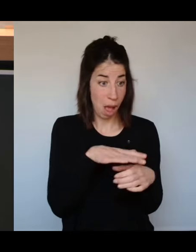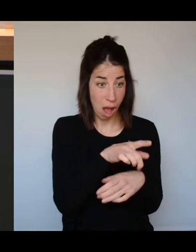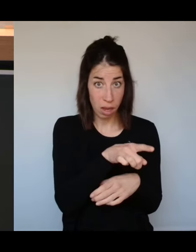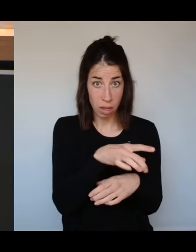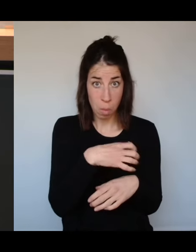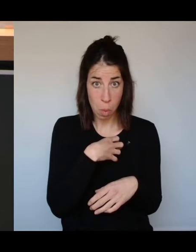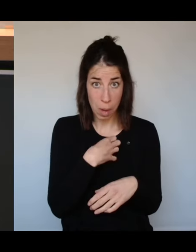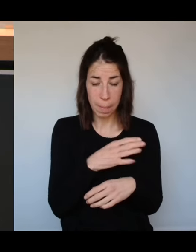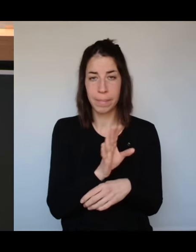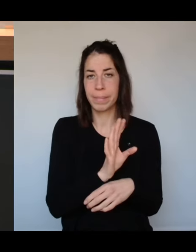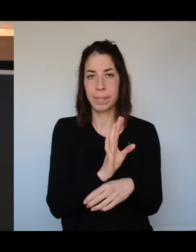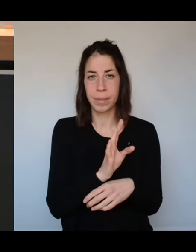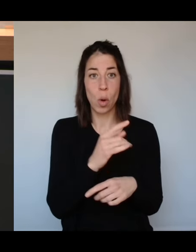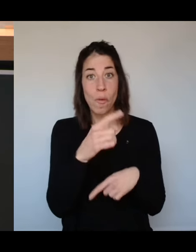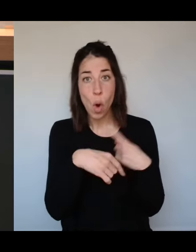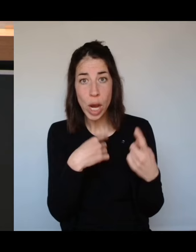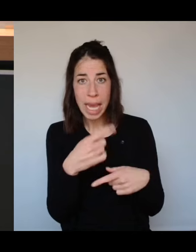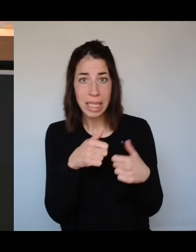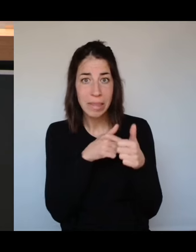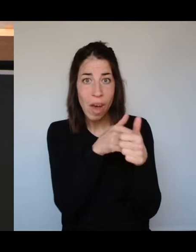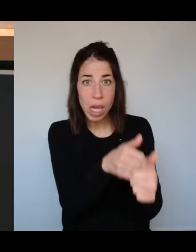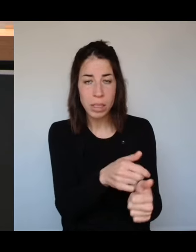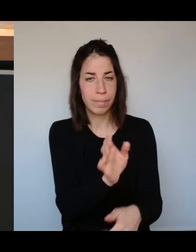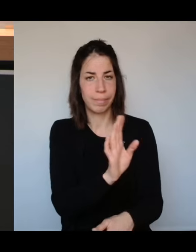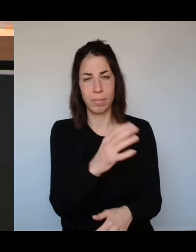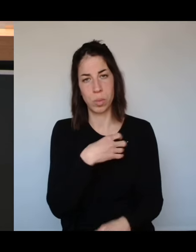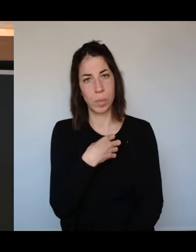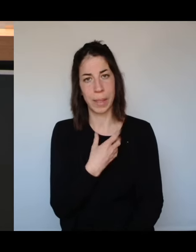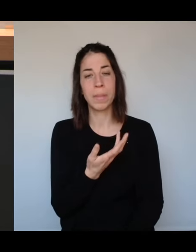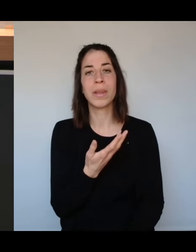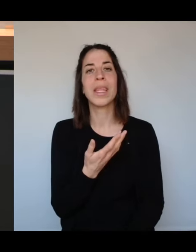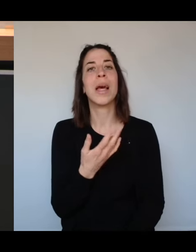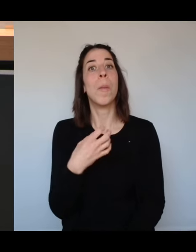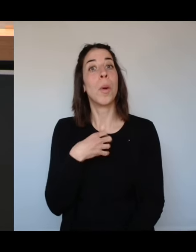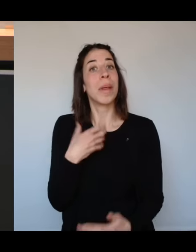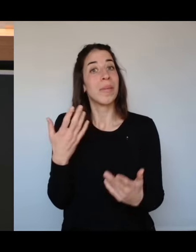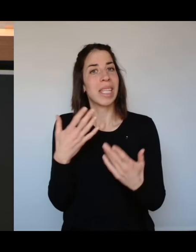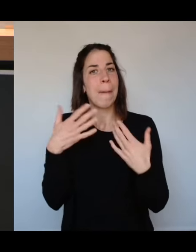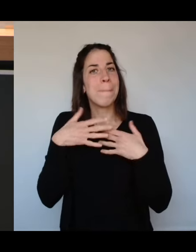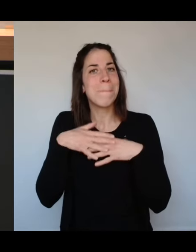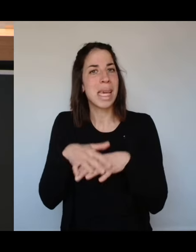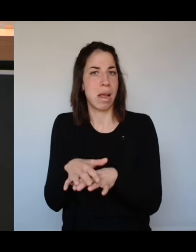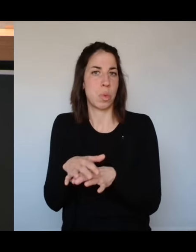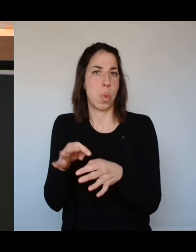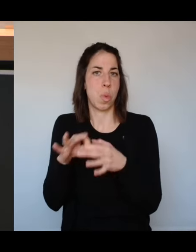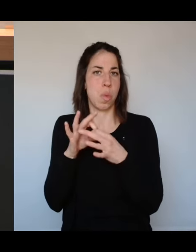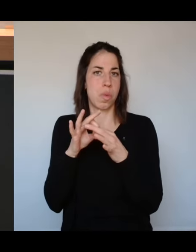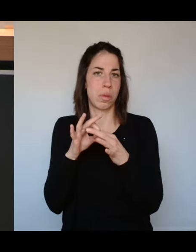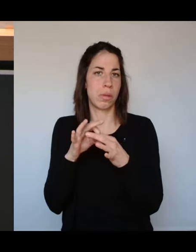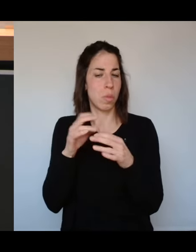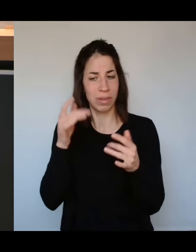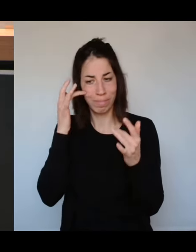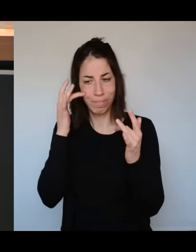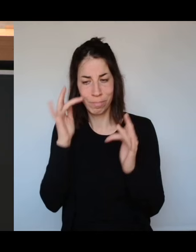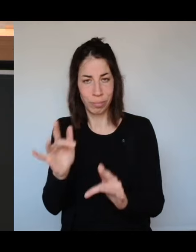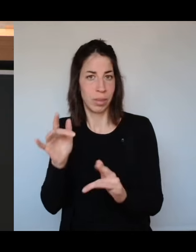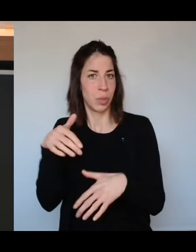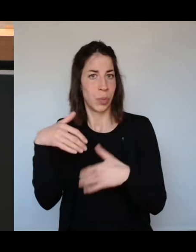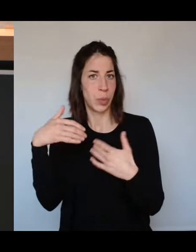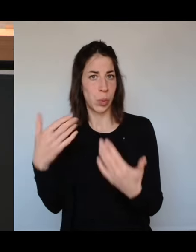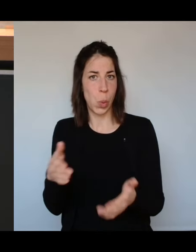verdammt nochmal, die Migration. Das müssen wir einfach anerkennen. Wir können dafür verschiedene Ansätze oder